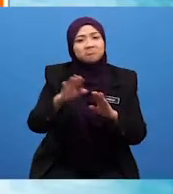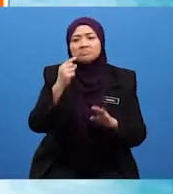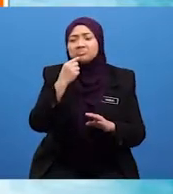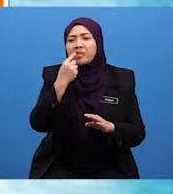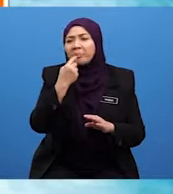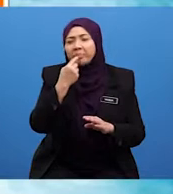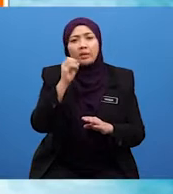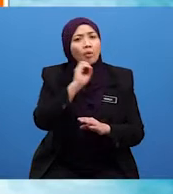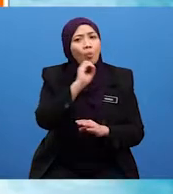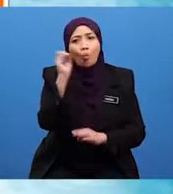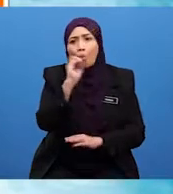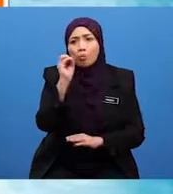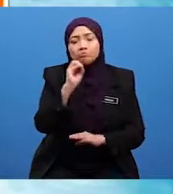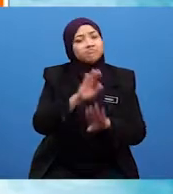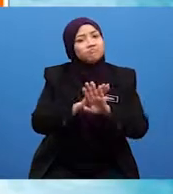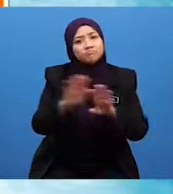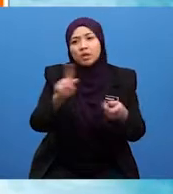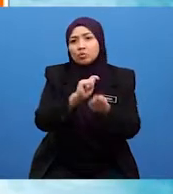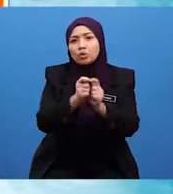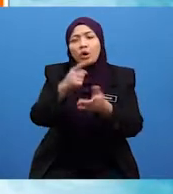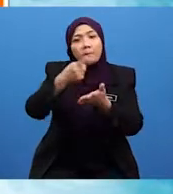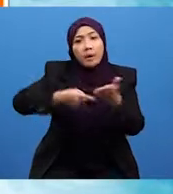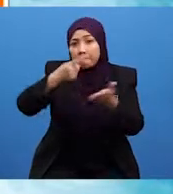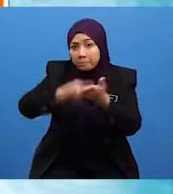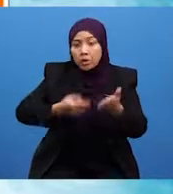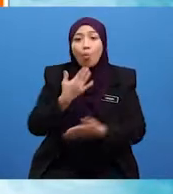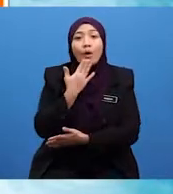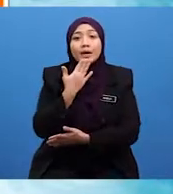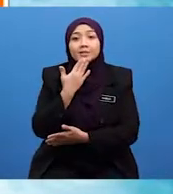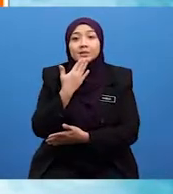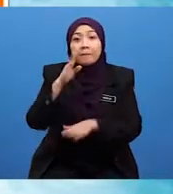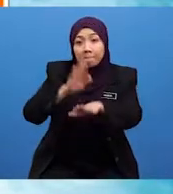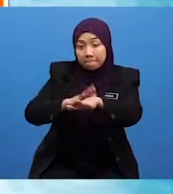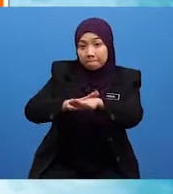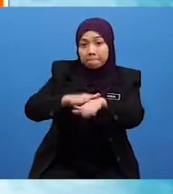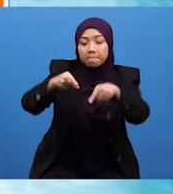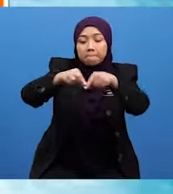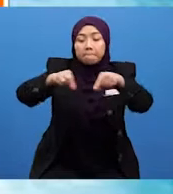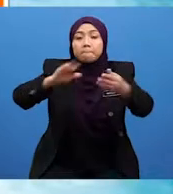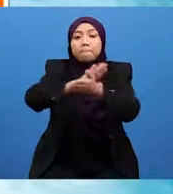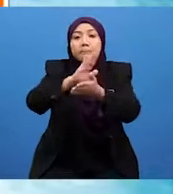Bahan neutral tidak menukarkan warna kertas litmus biru atau merah.